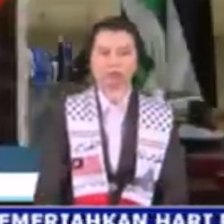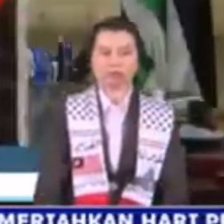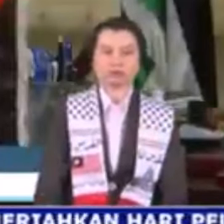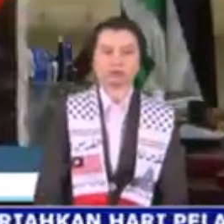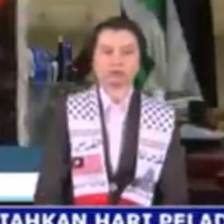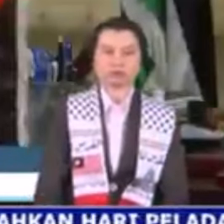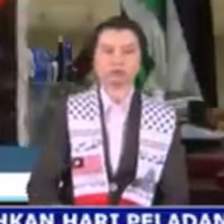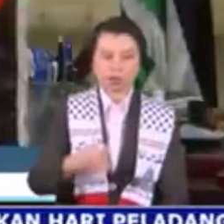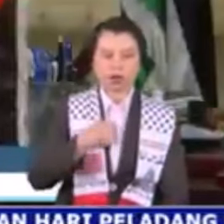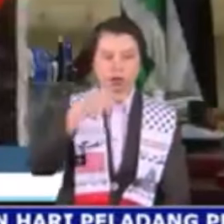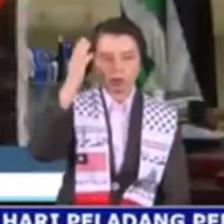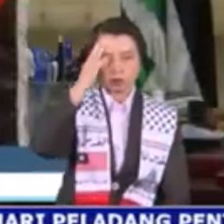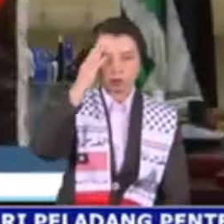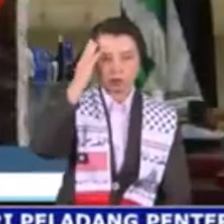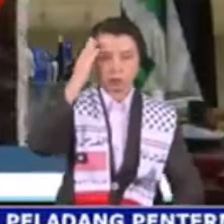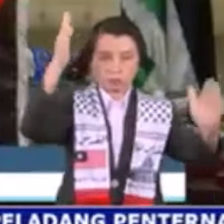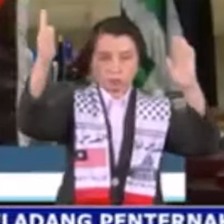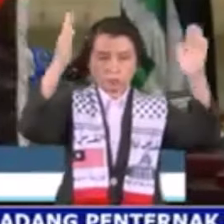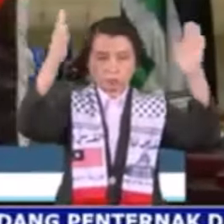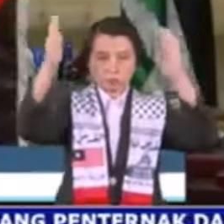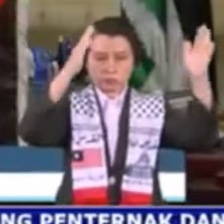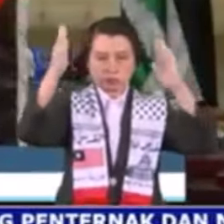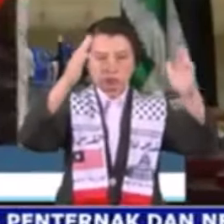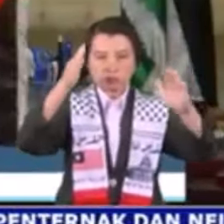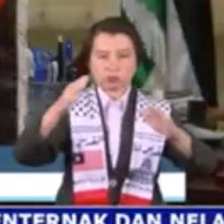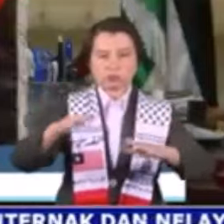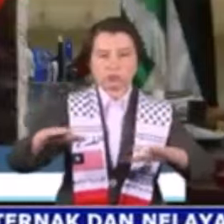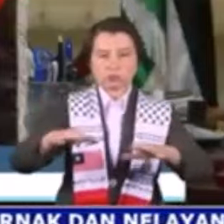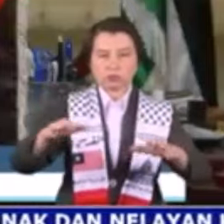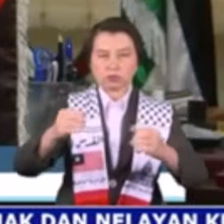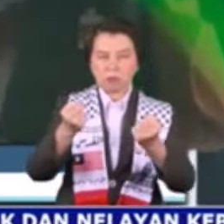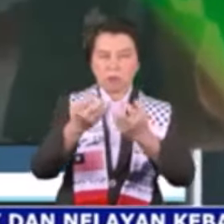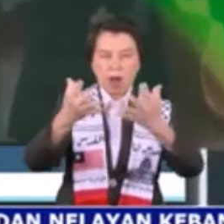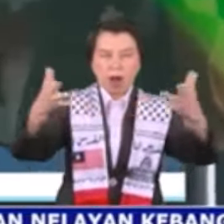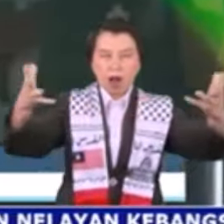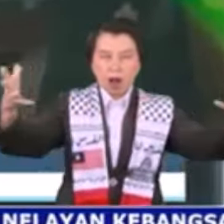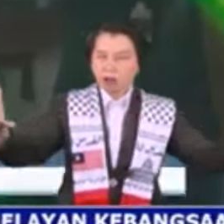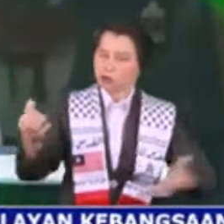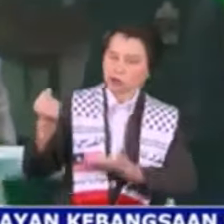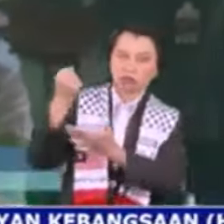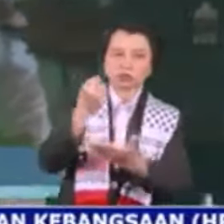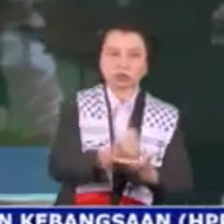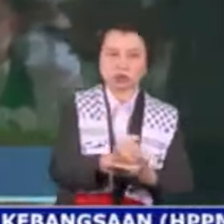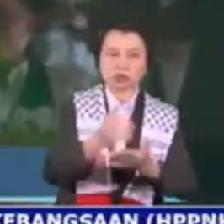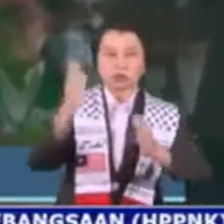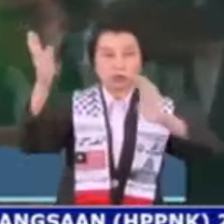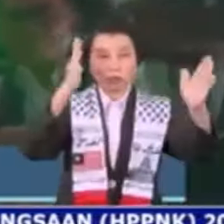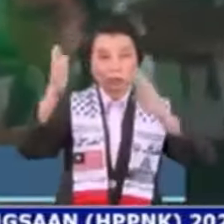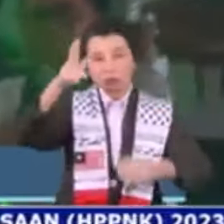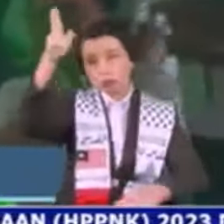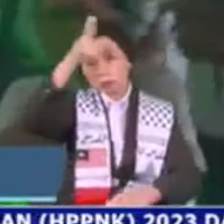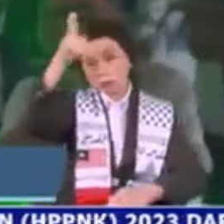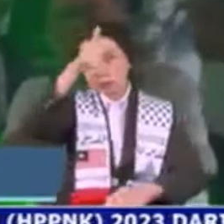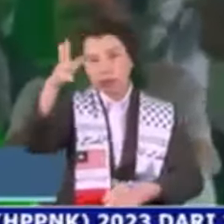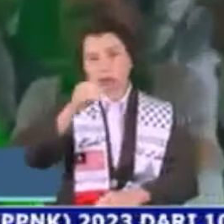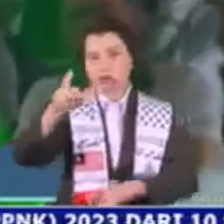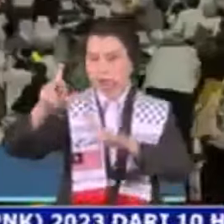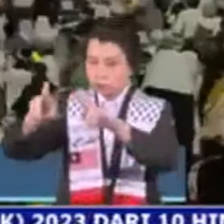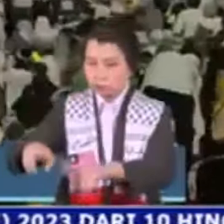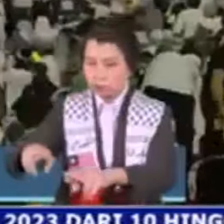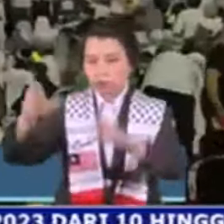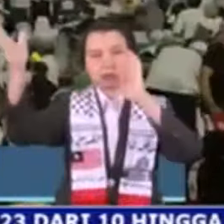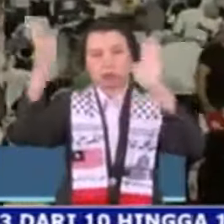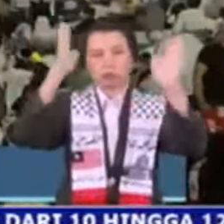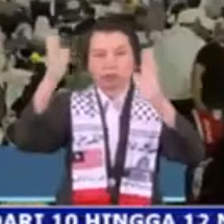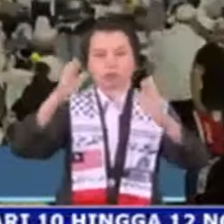Well, I know Malaysians are doing their maximum. In Malaysia, the government and the people of